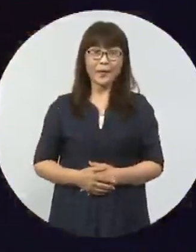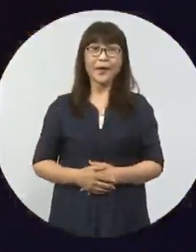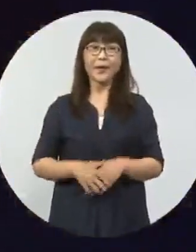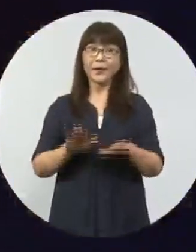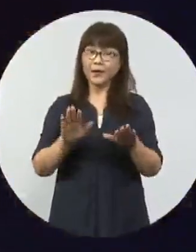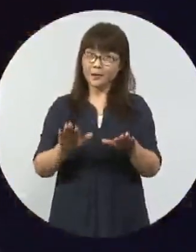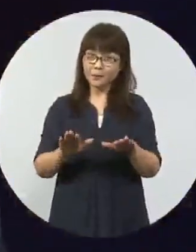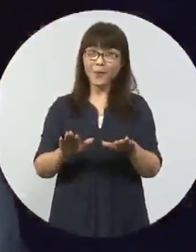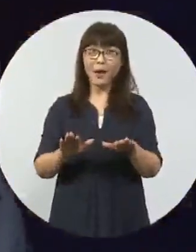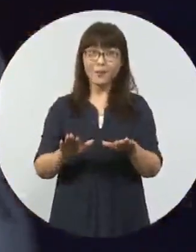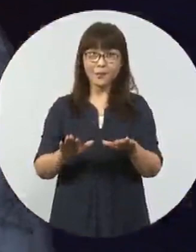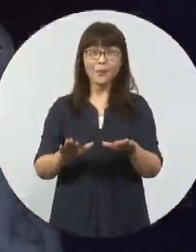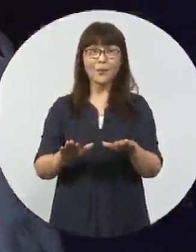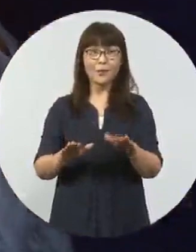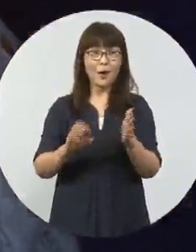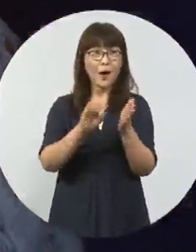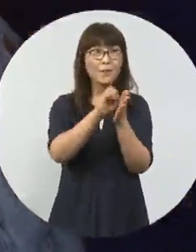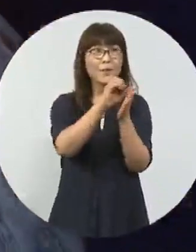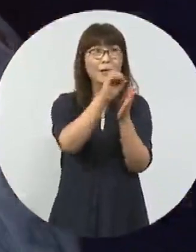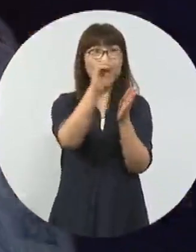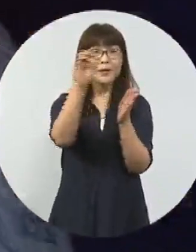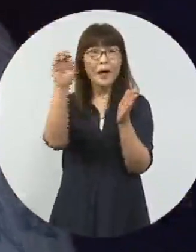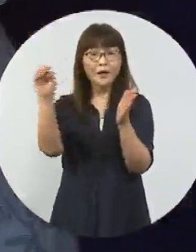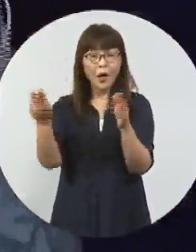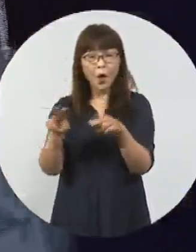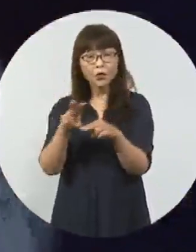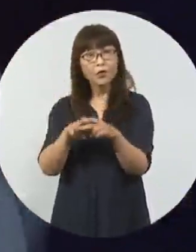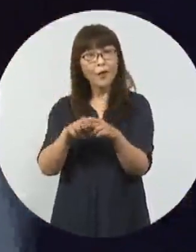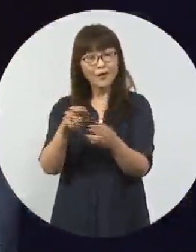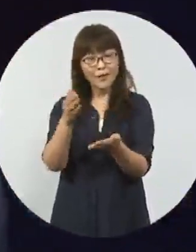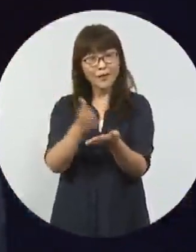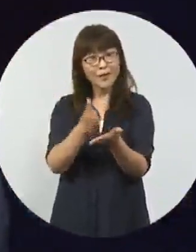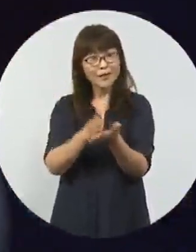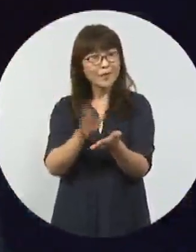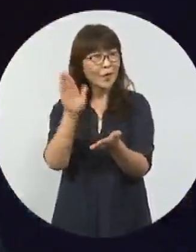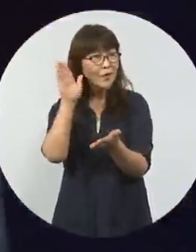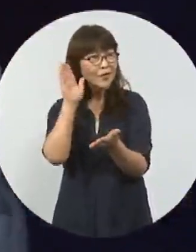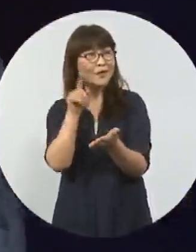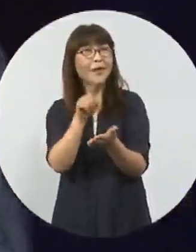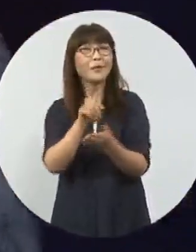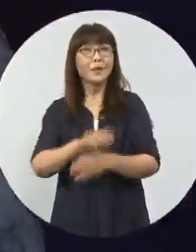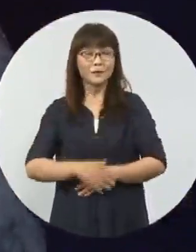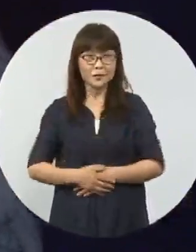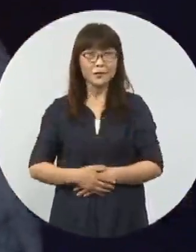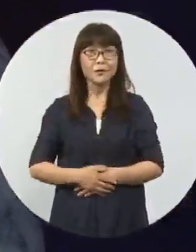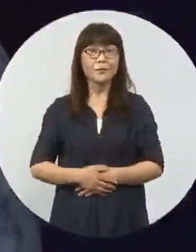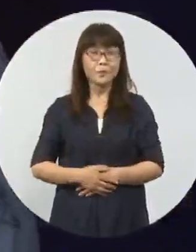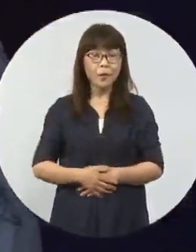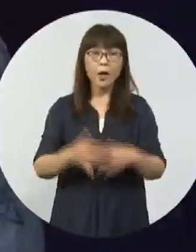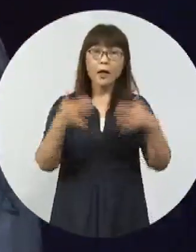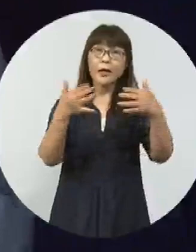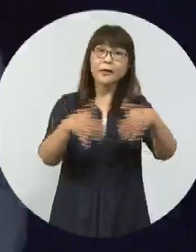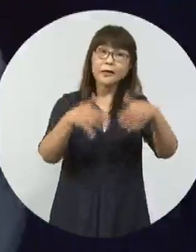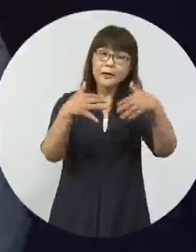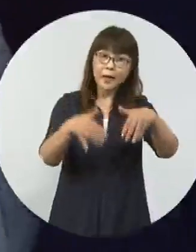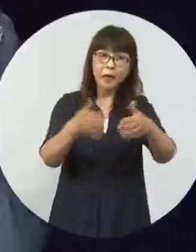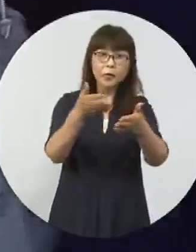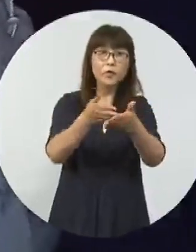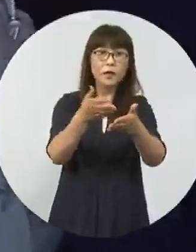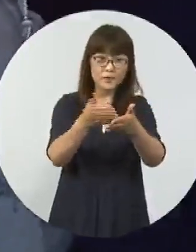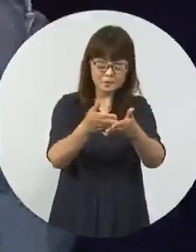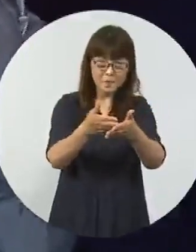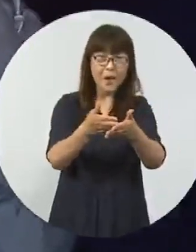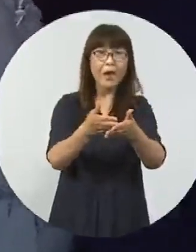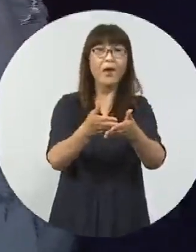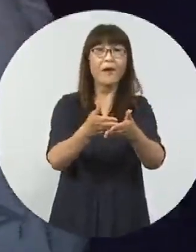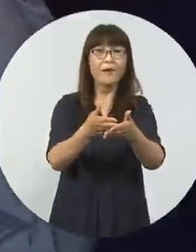今ね、皆さんでこのプラネタリウム座りながら説明を聞いてるんですが、星を映すこの機械の説明なんかをねし